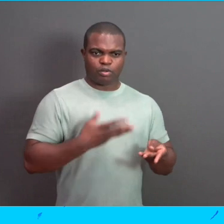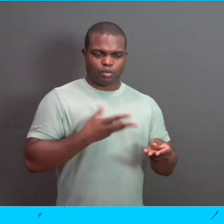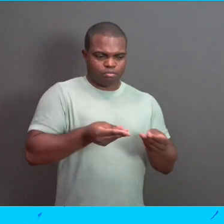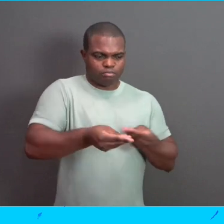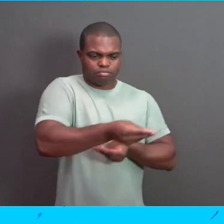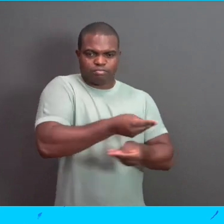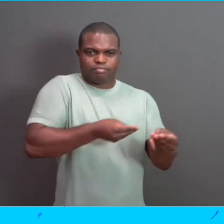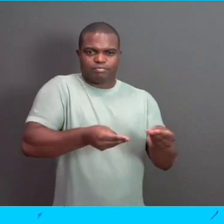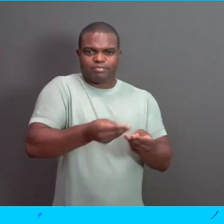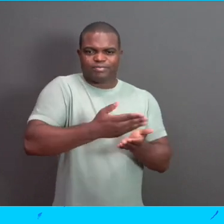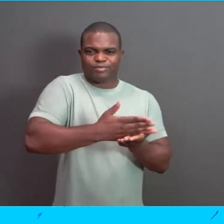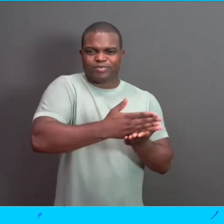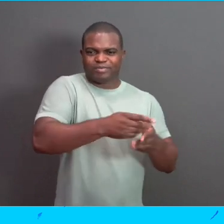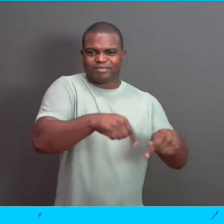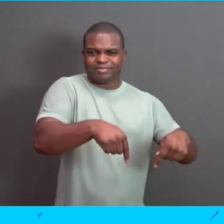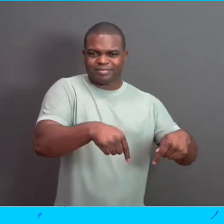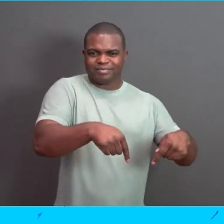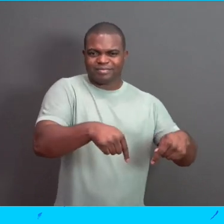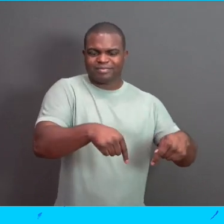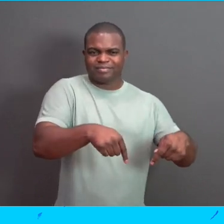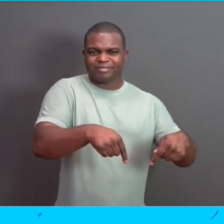elles sont résilientes.